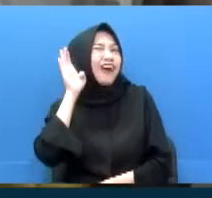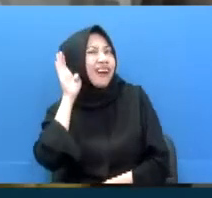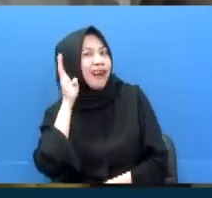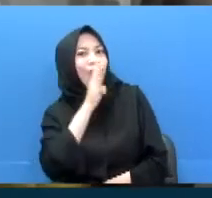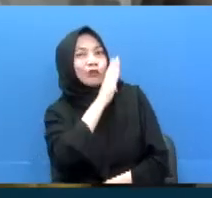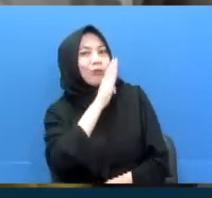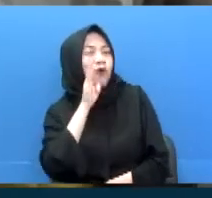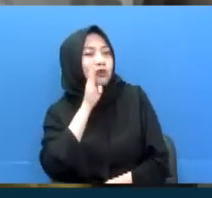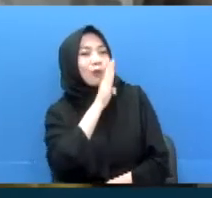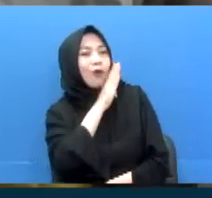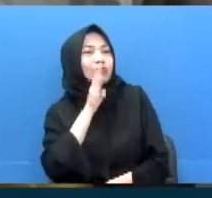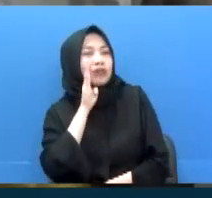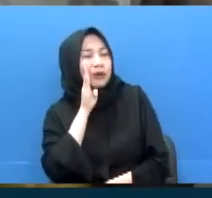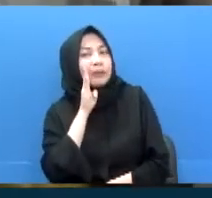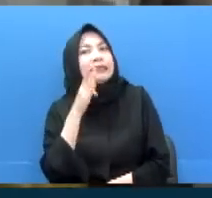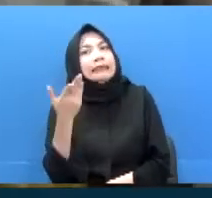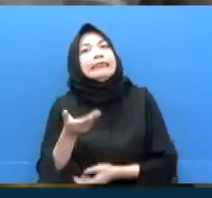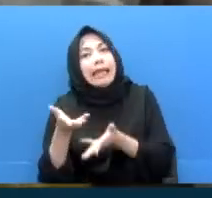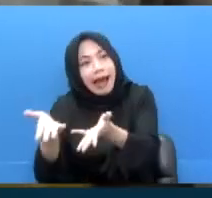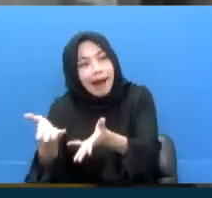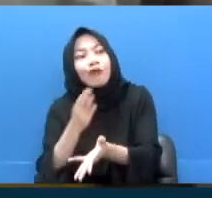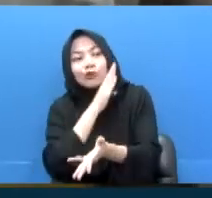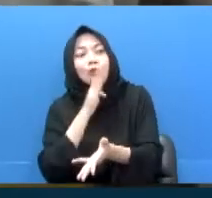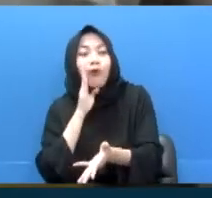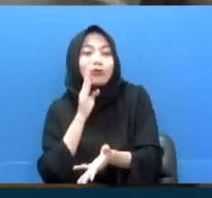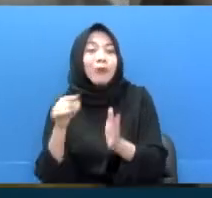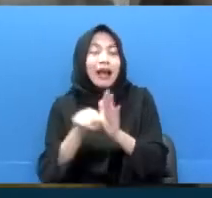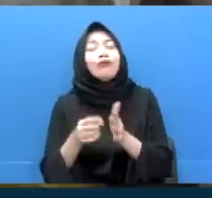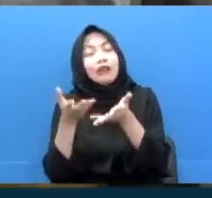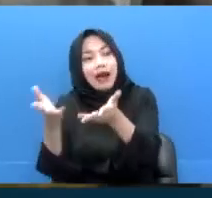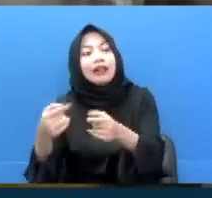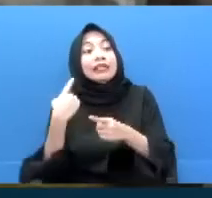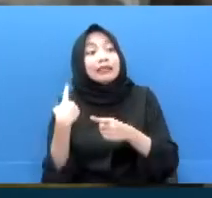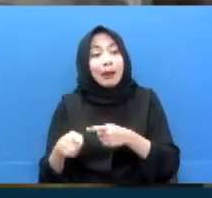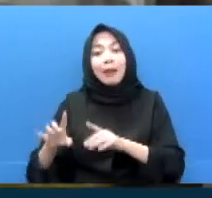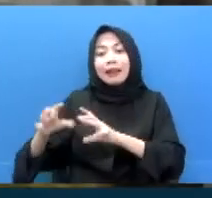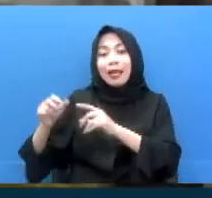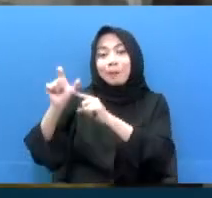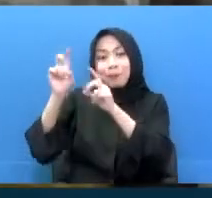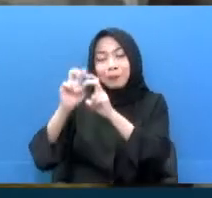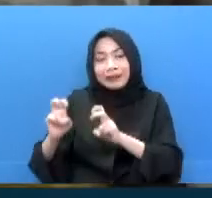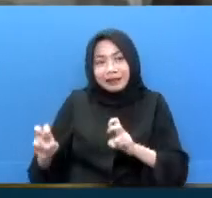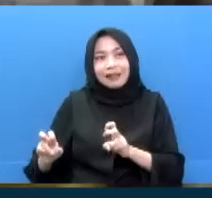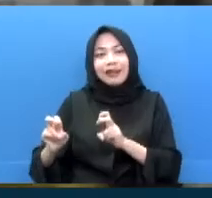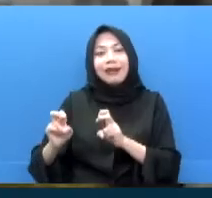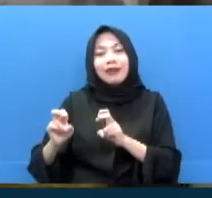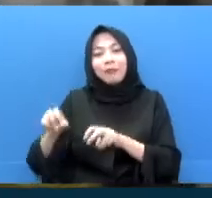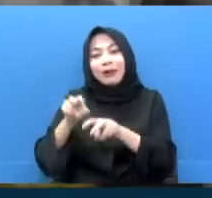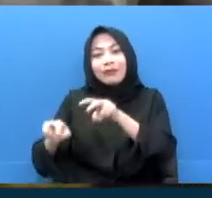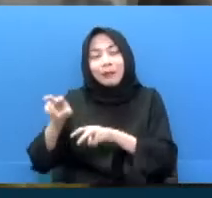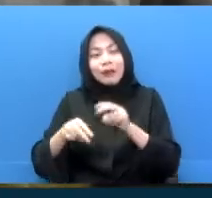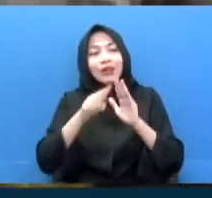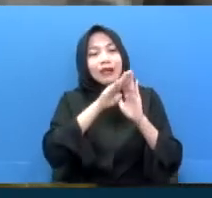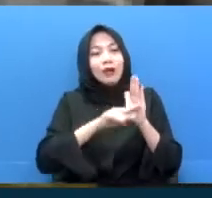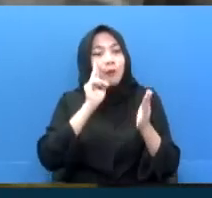persepsi boleh tetapi yang jelas bahwa sekali lagi penyidik melaksanakan pemeriksaan berdasarkan alat